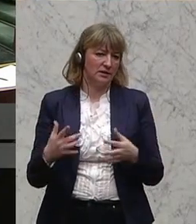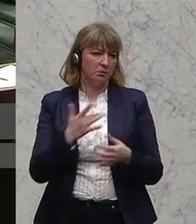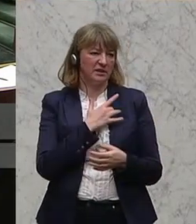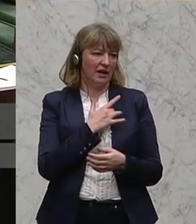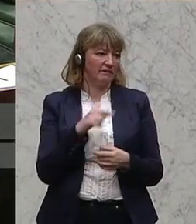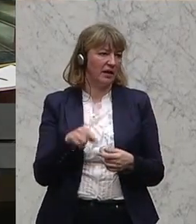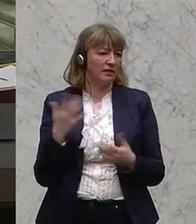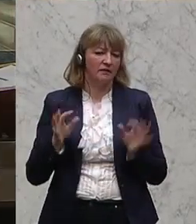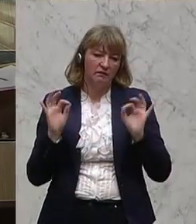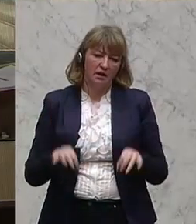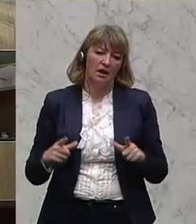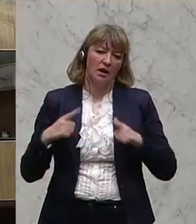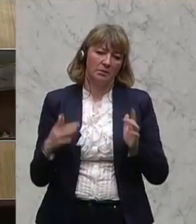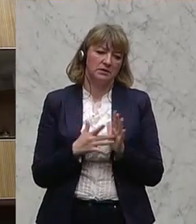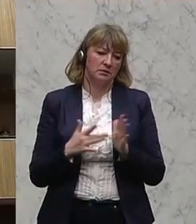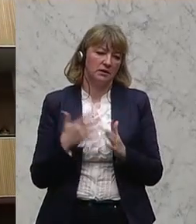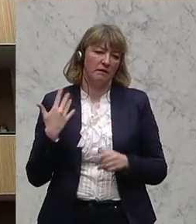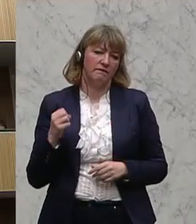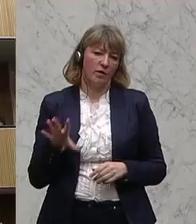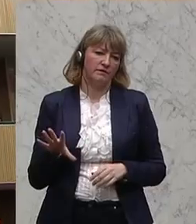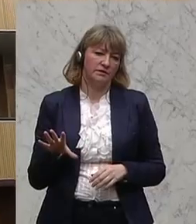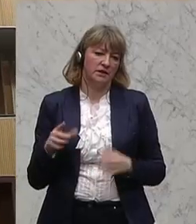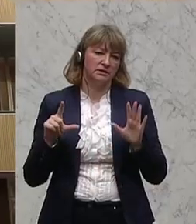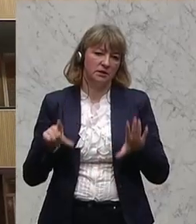Produkten an. Faire Lebensmittel